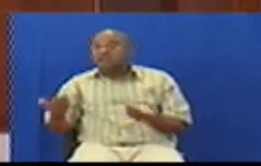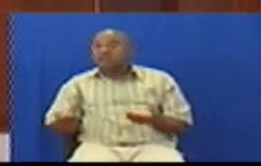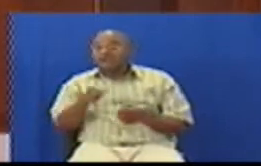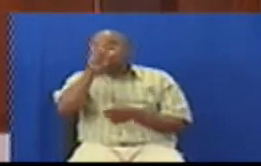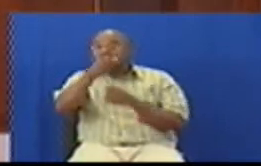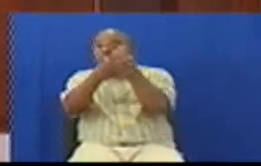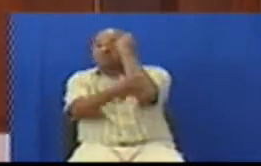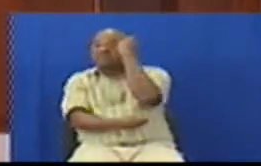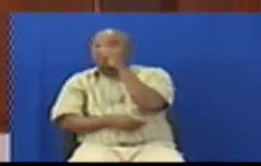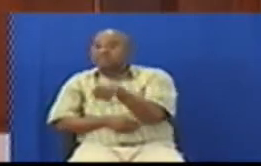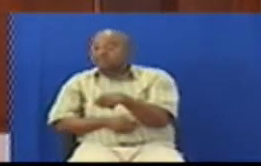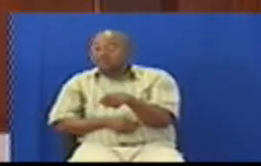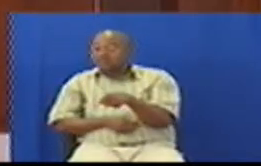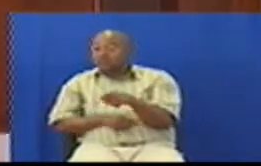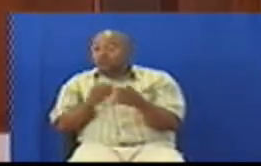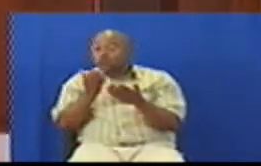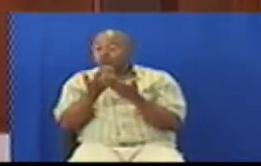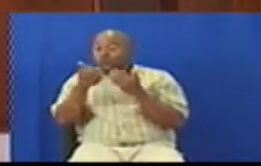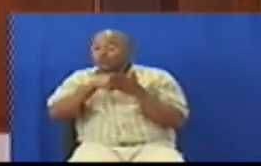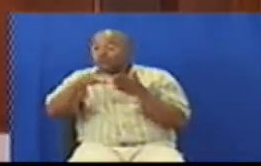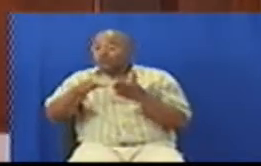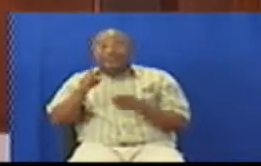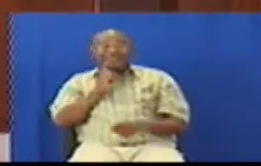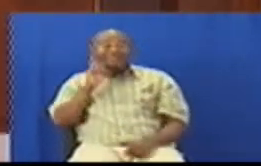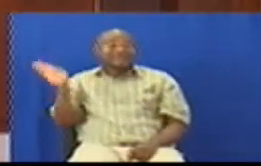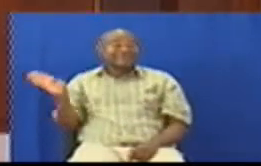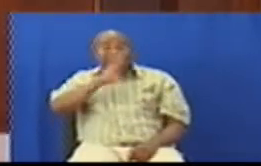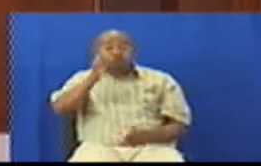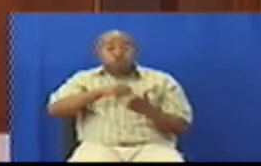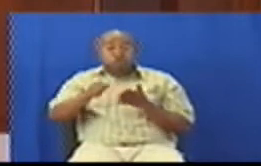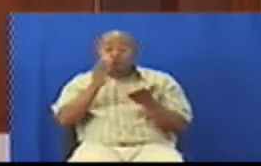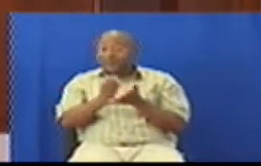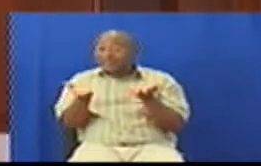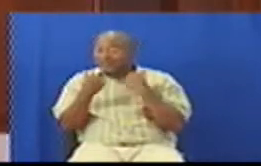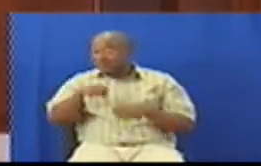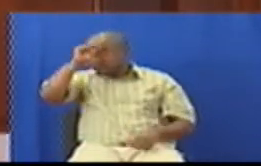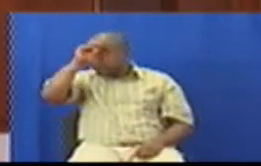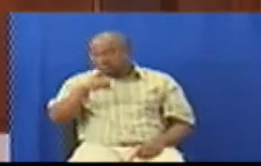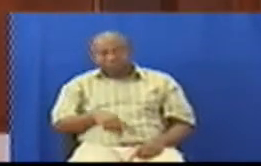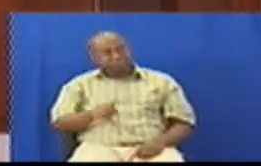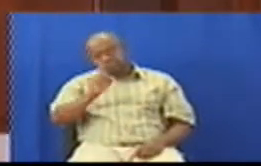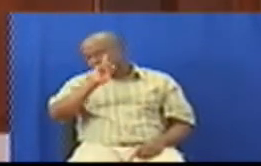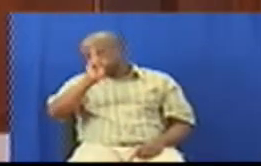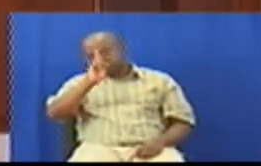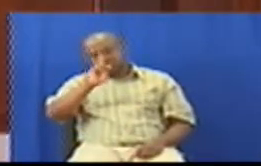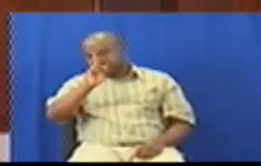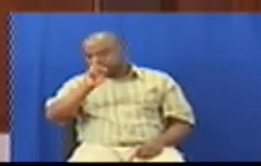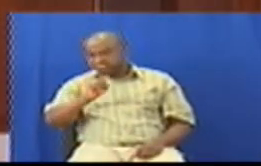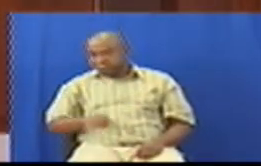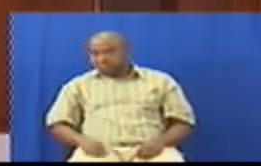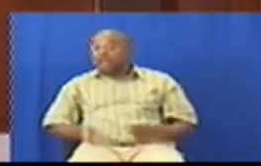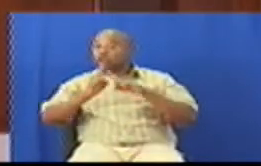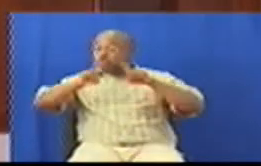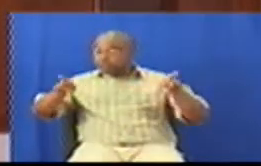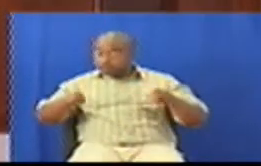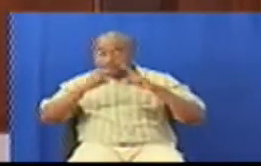kawaida, uwezo wa kununua maski kila siku ni mdogo, tofauti na hizi